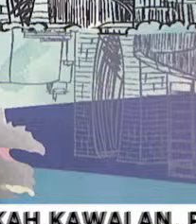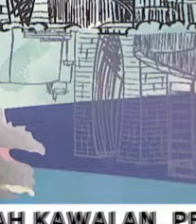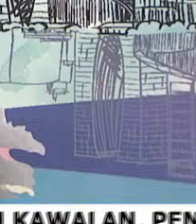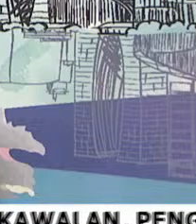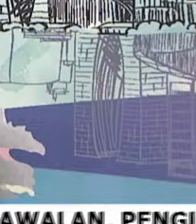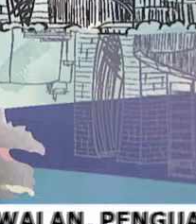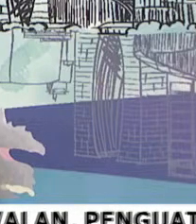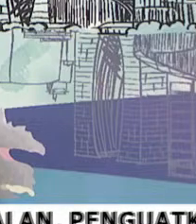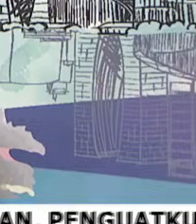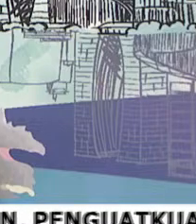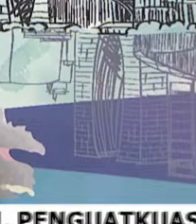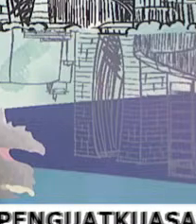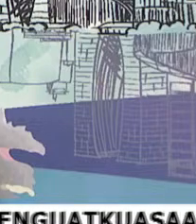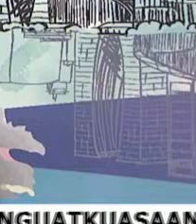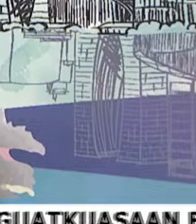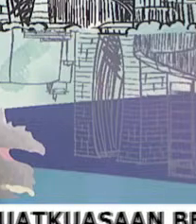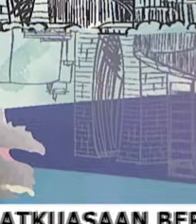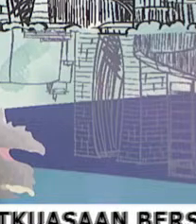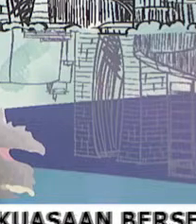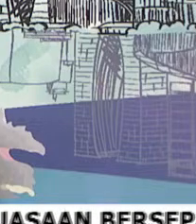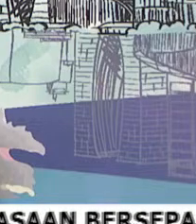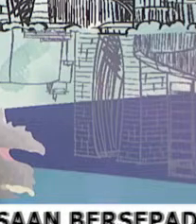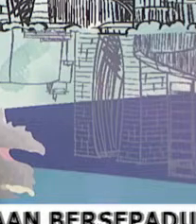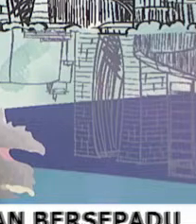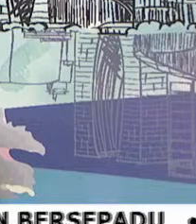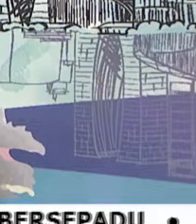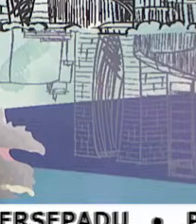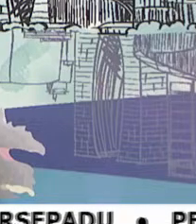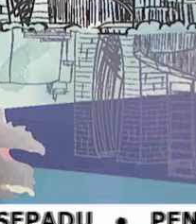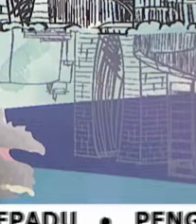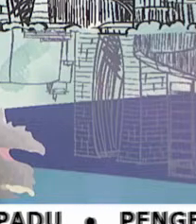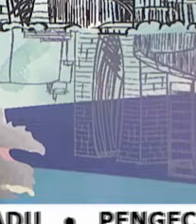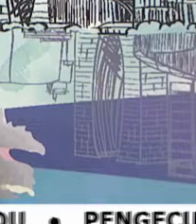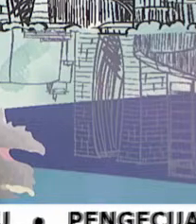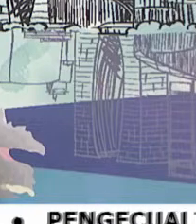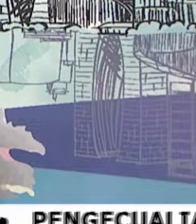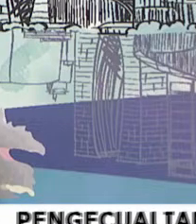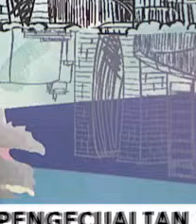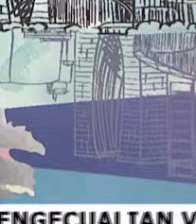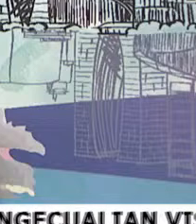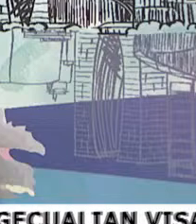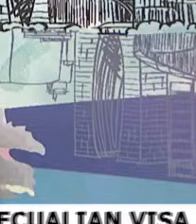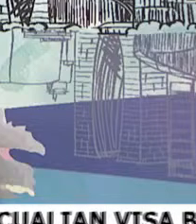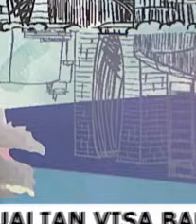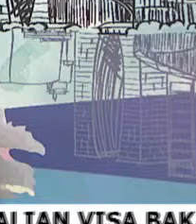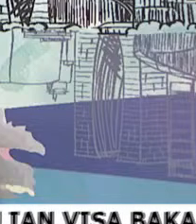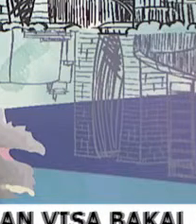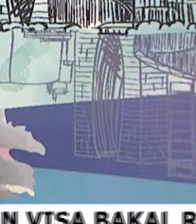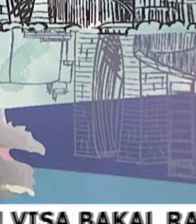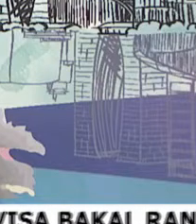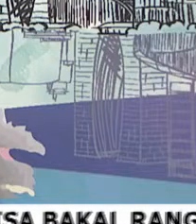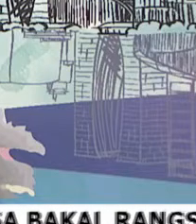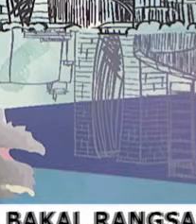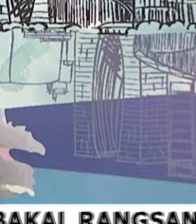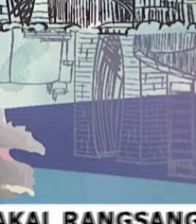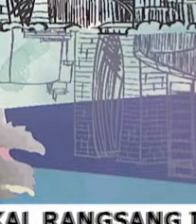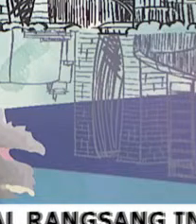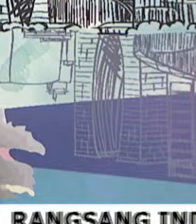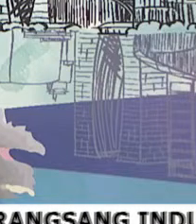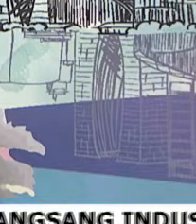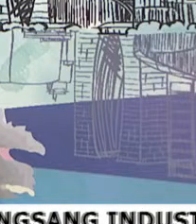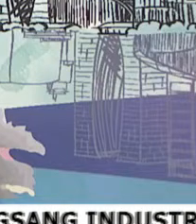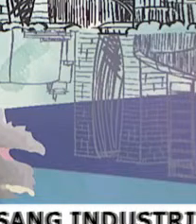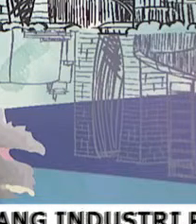dengan pembiayaan yang telah diberikan kepada Usahawan orang asli dari tahun 2020 sehingga 2023 ini persoalan daripada Tuan